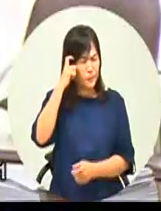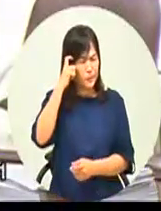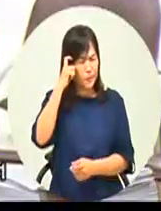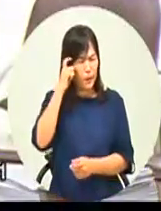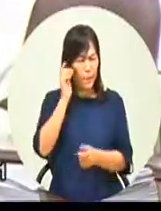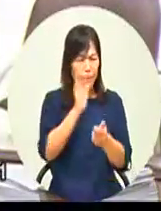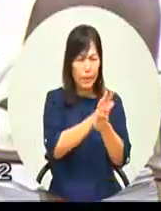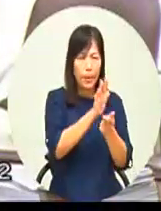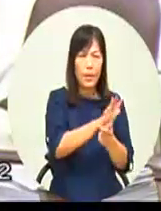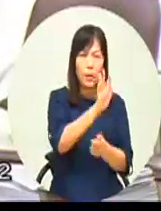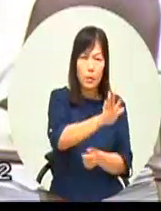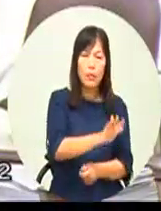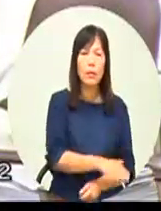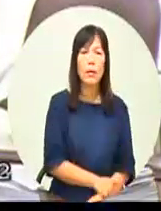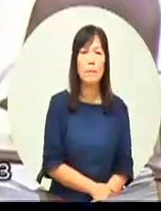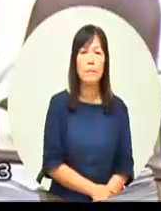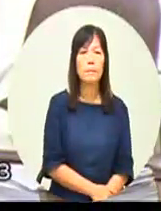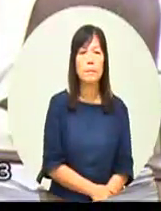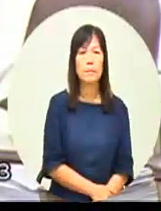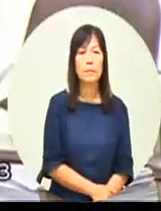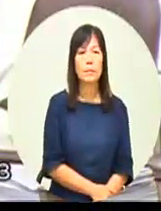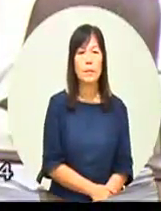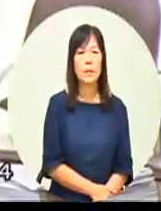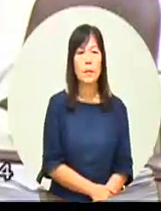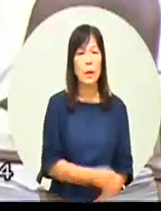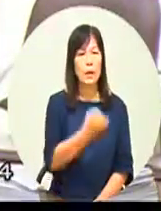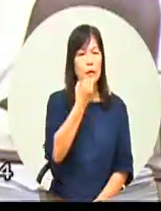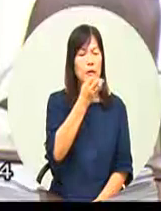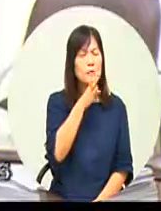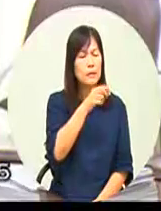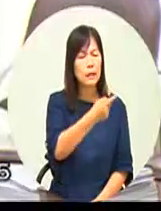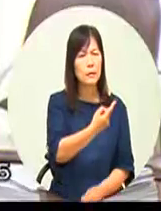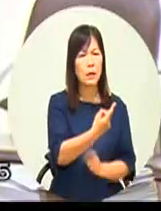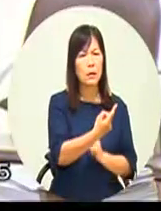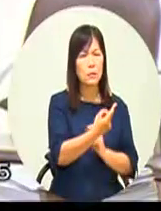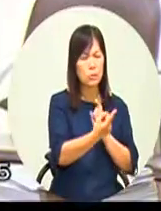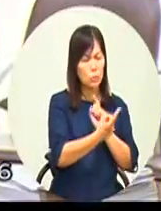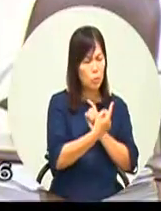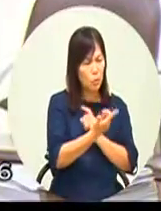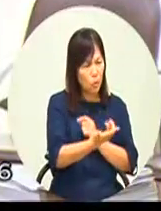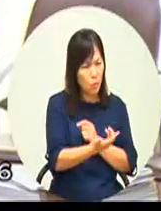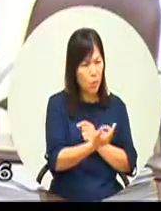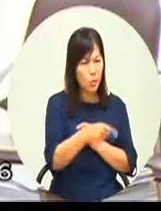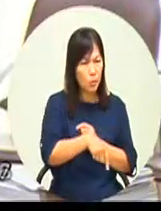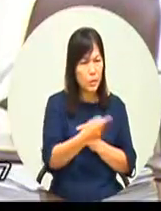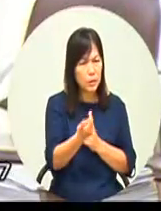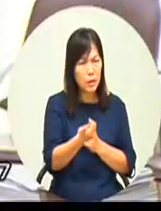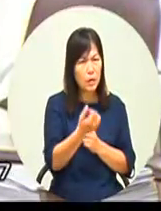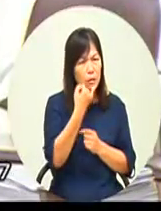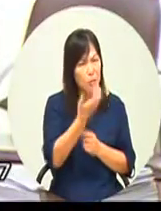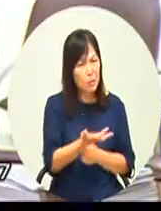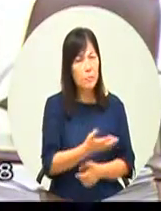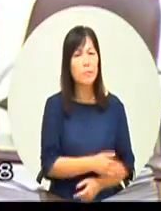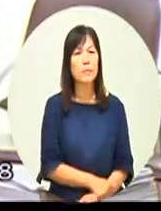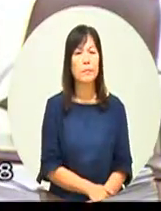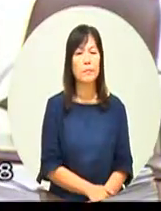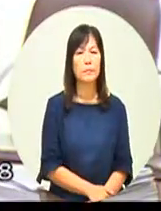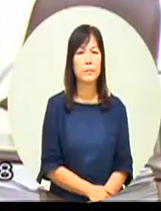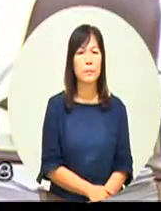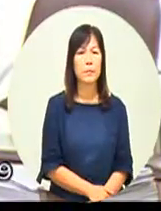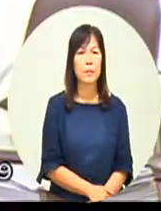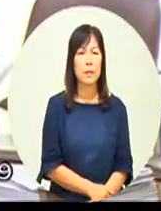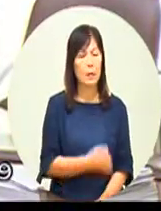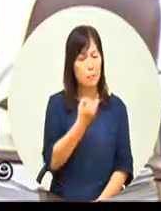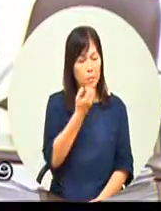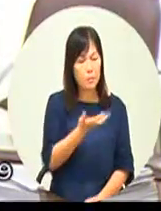助他们，结果他可以怎么可以这样子的对待我们高雄市民呢？好不